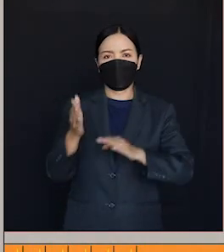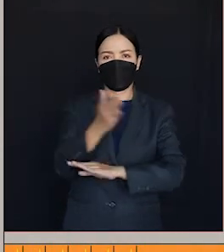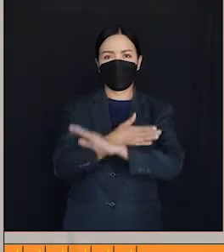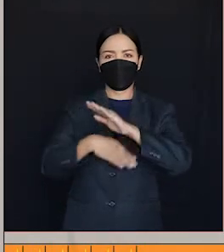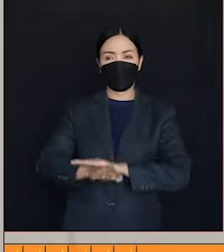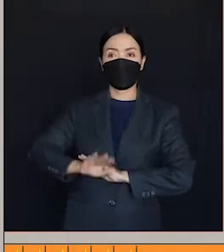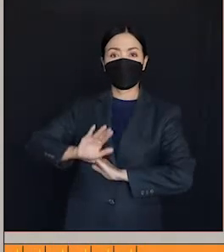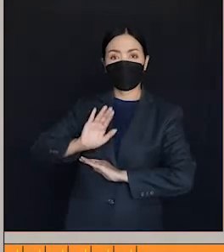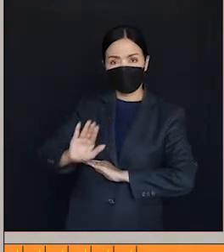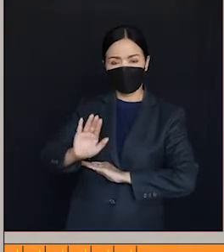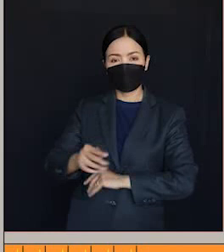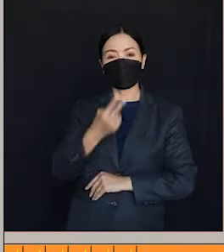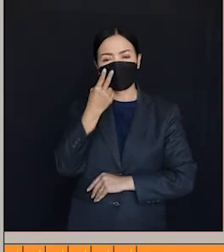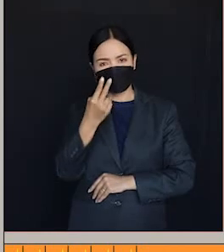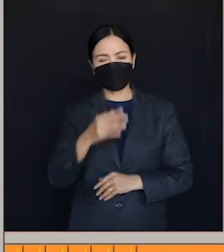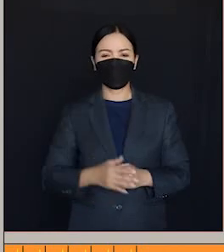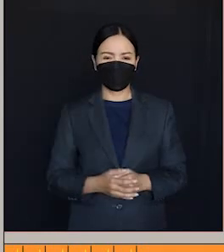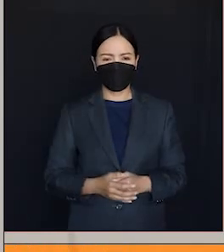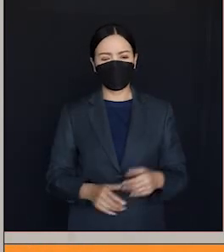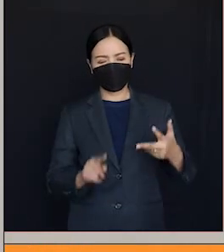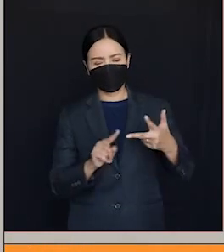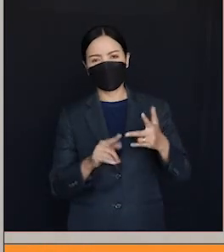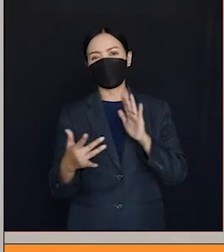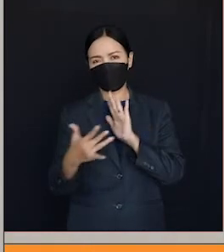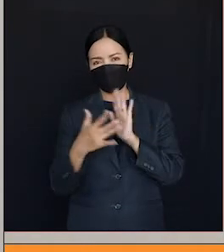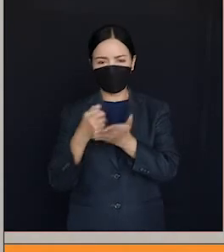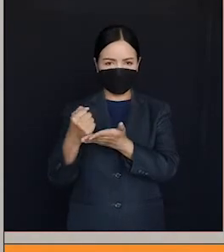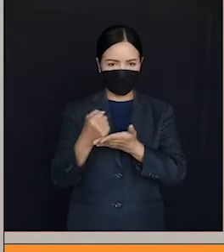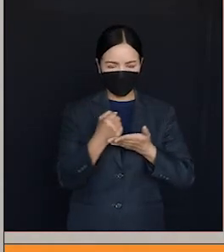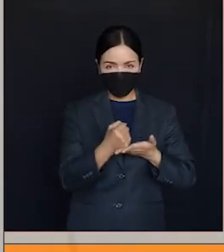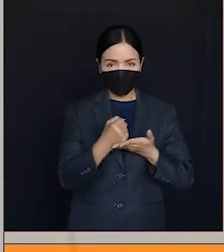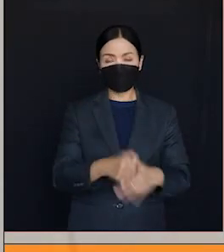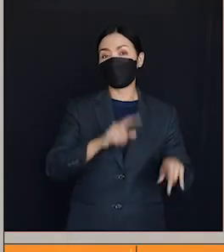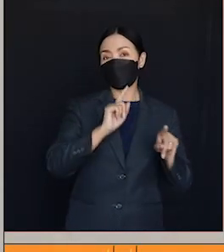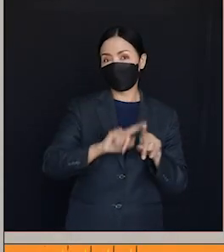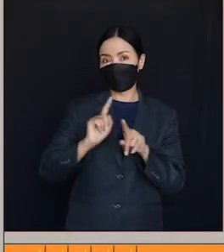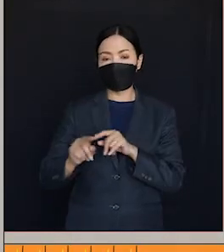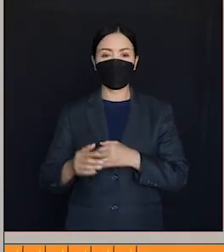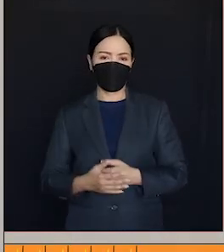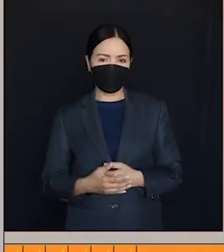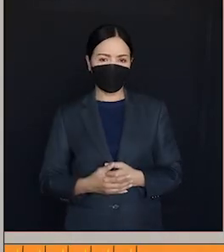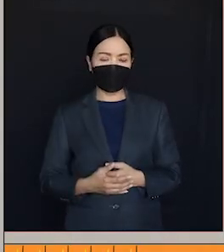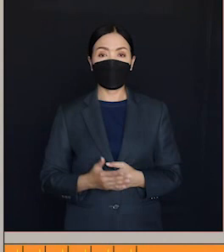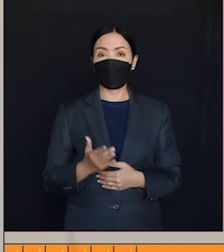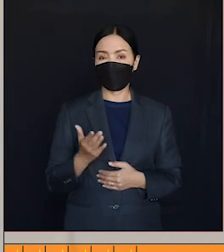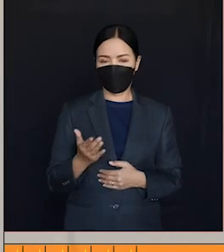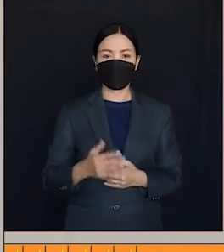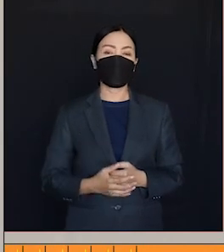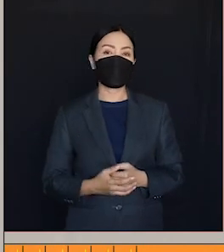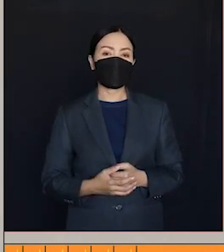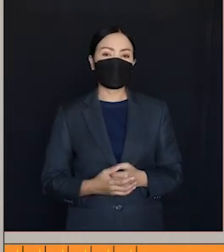เนี่ยเราก็จะเห็นเรื่อง assistive technology นะคะอะไรต่างๆให้นะคะใช่ใ